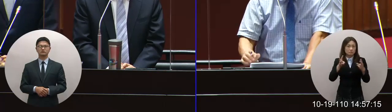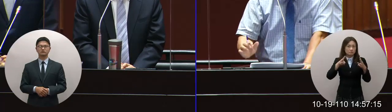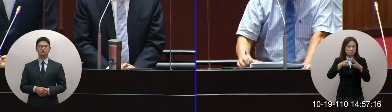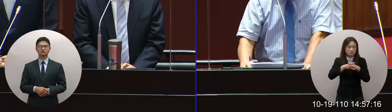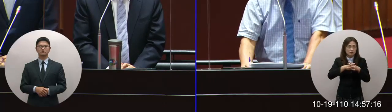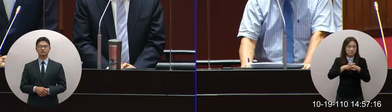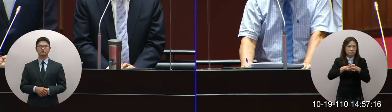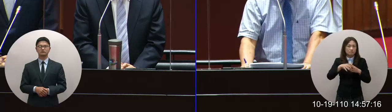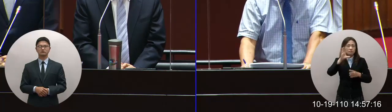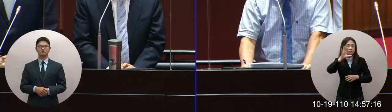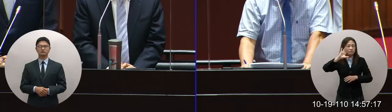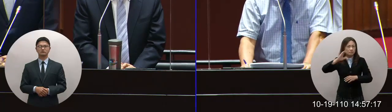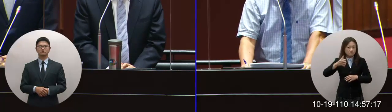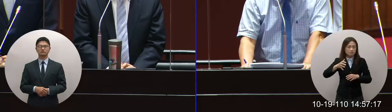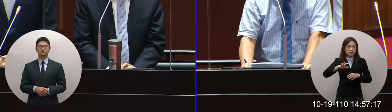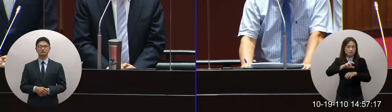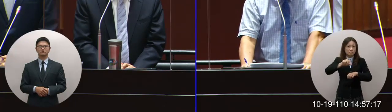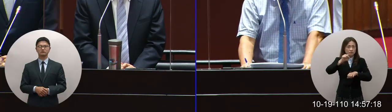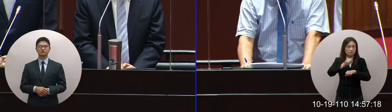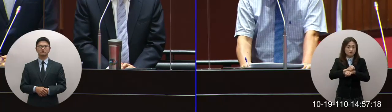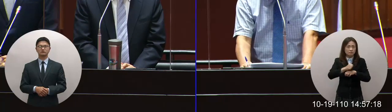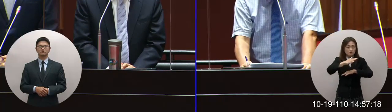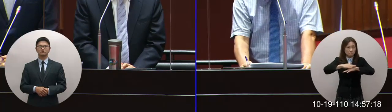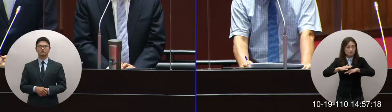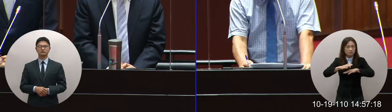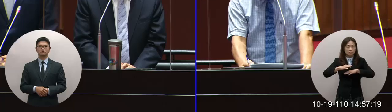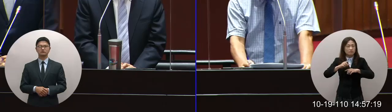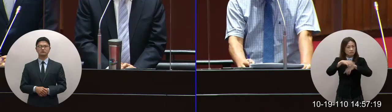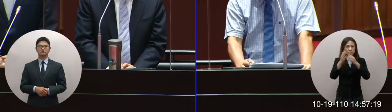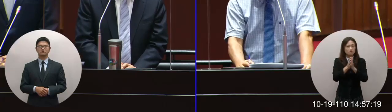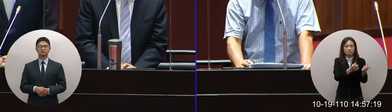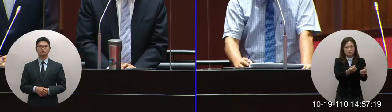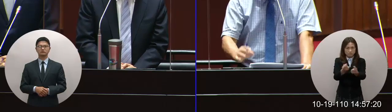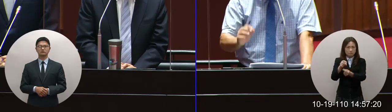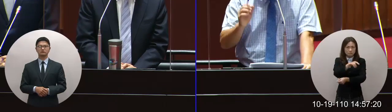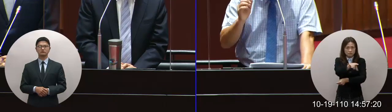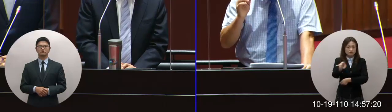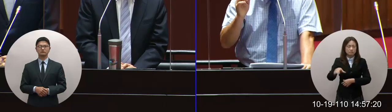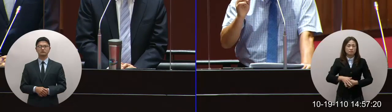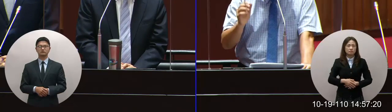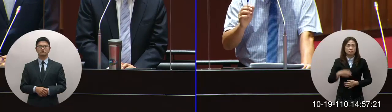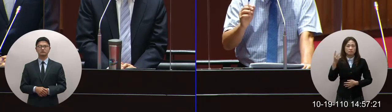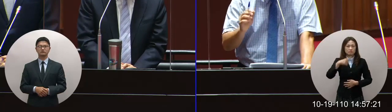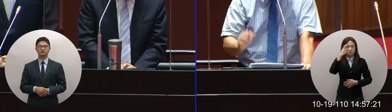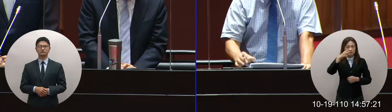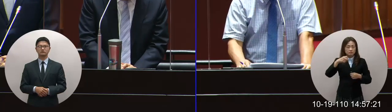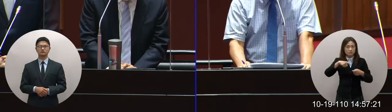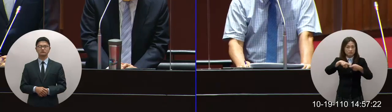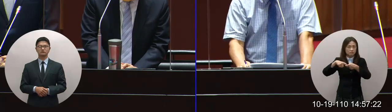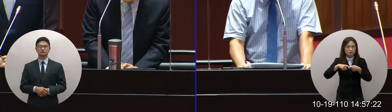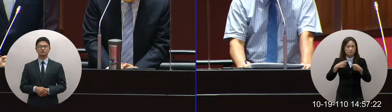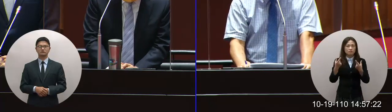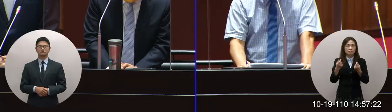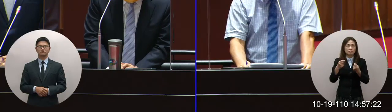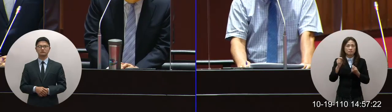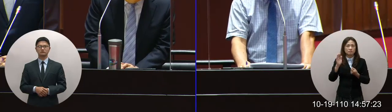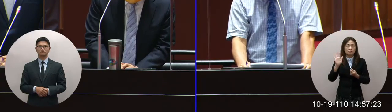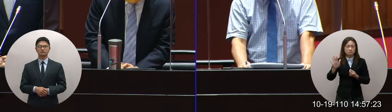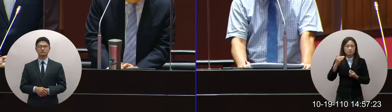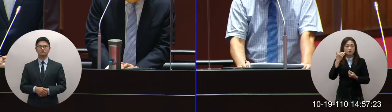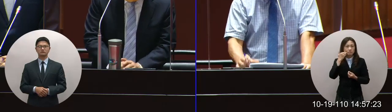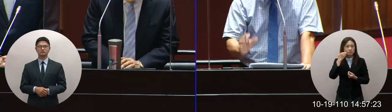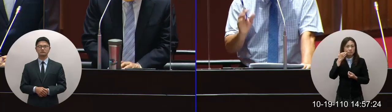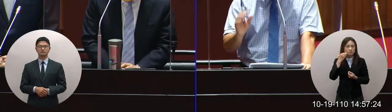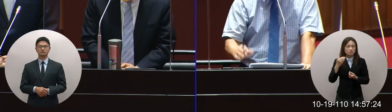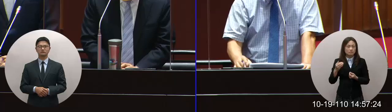都有宣布类似的做法。那此外，欧盟啊也规定说，要持签证进入申根国